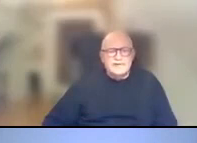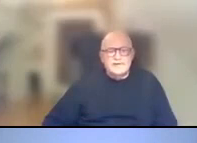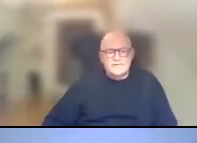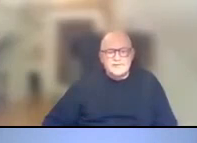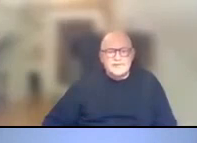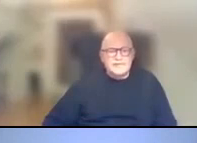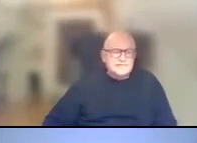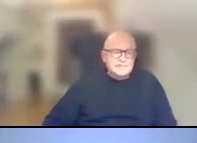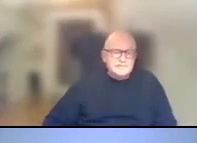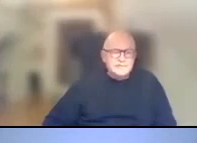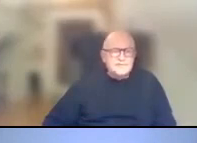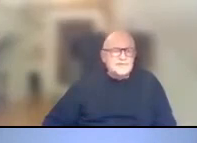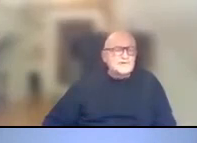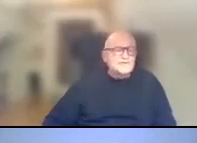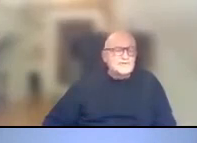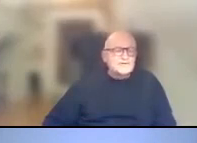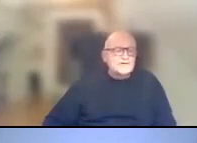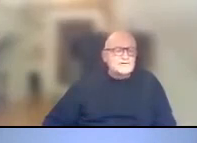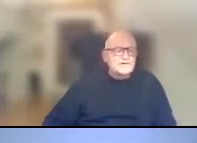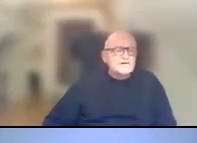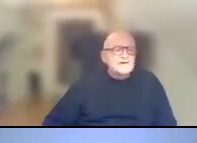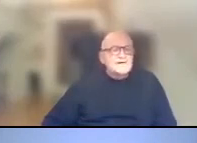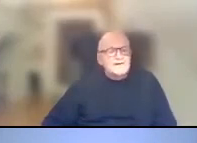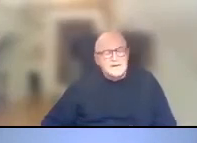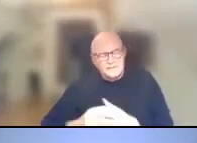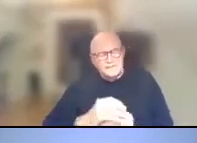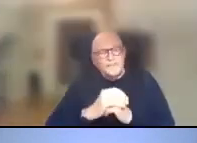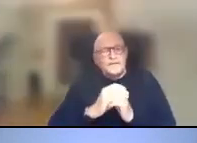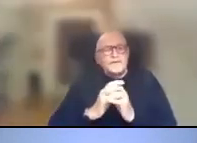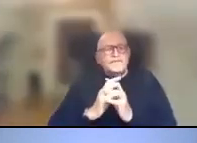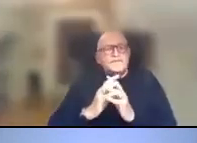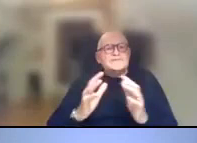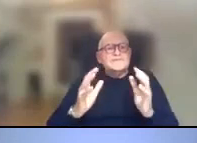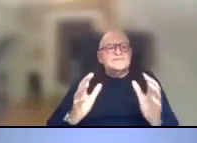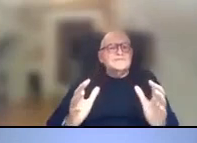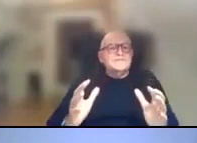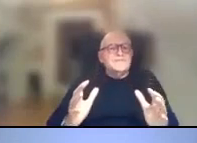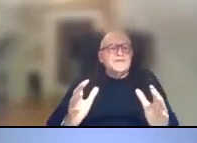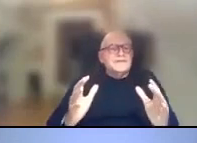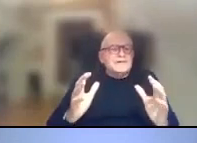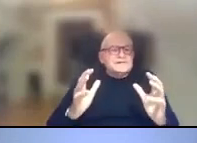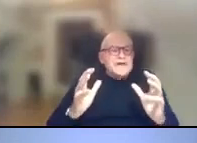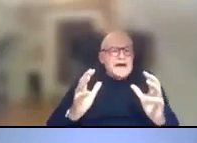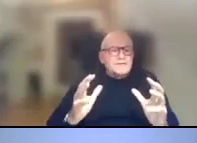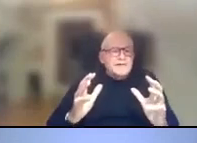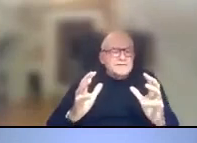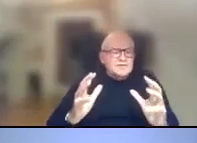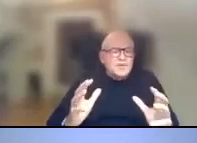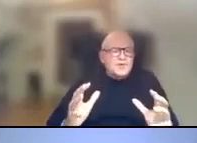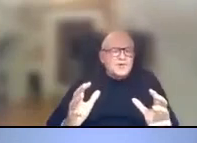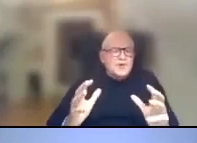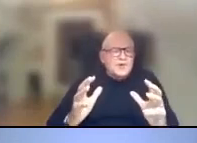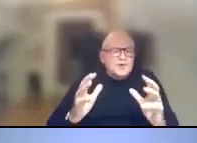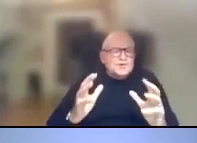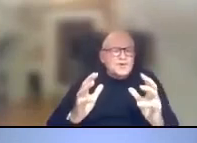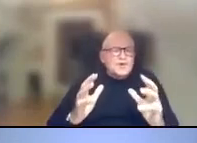in den Niederlanden und Norwegen sind es deutlich weniger, dann wissen Sie, dass der